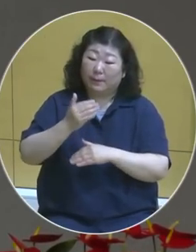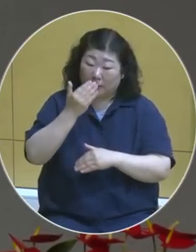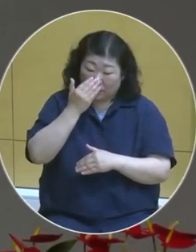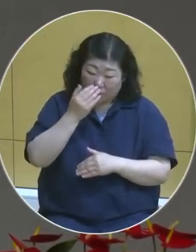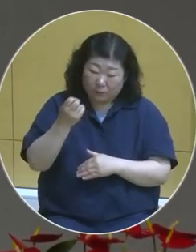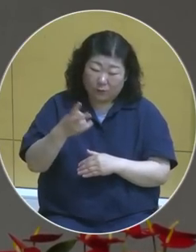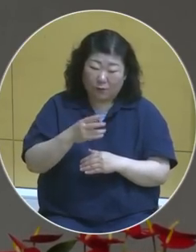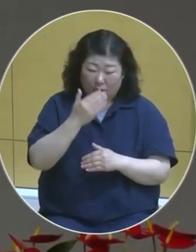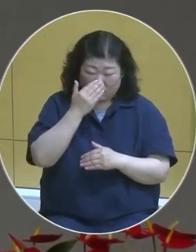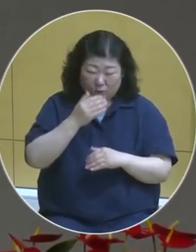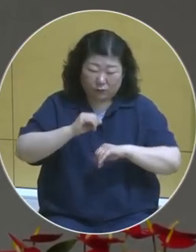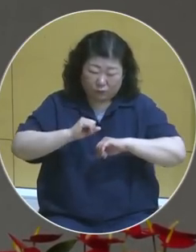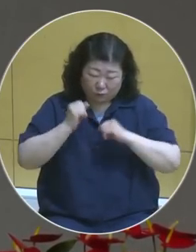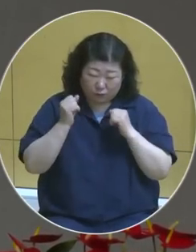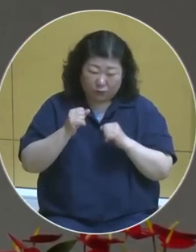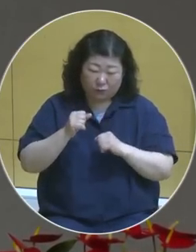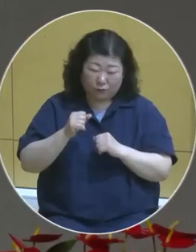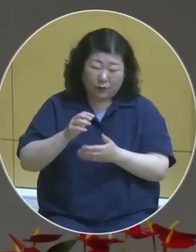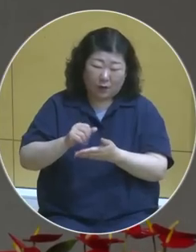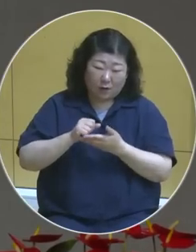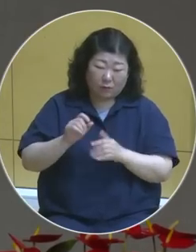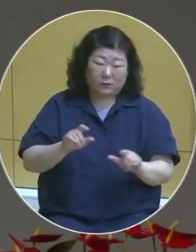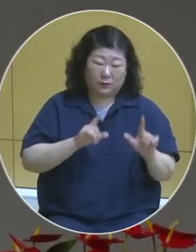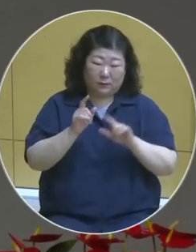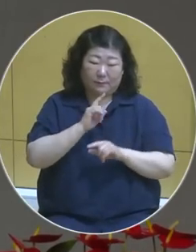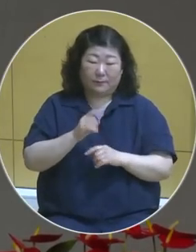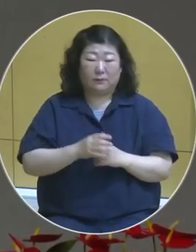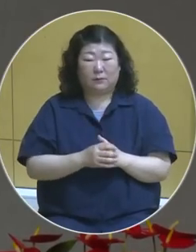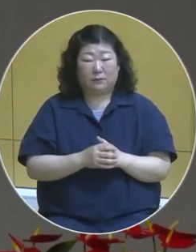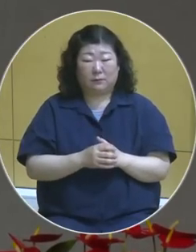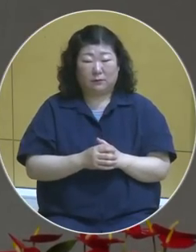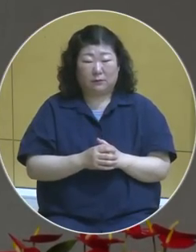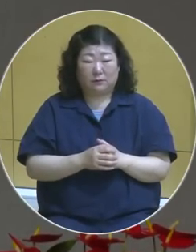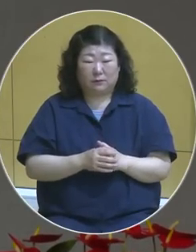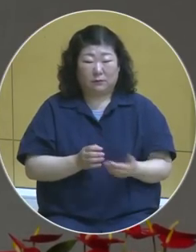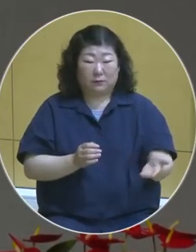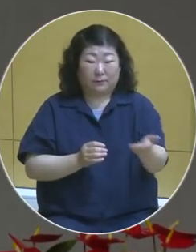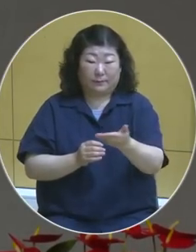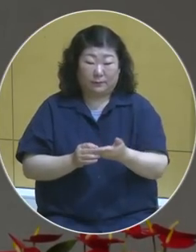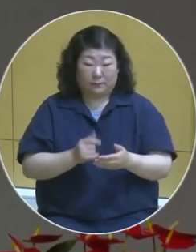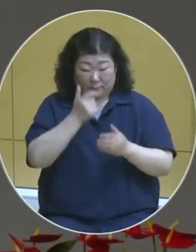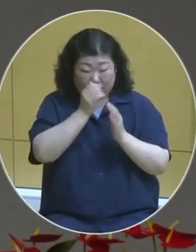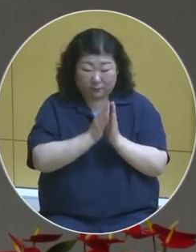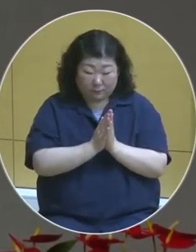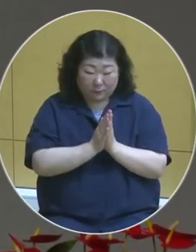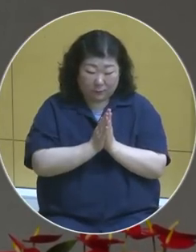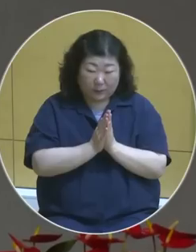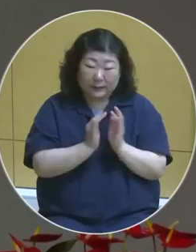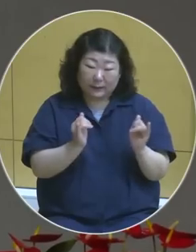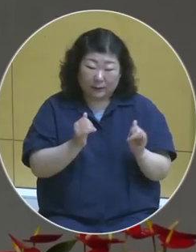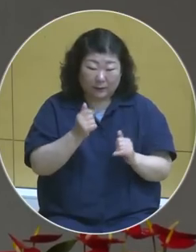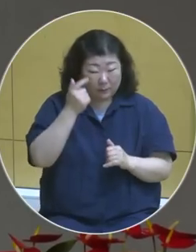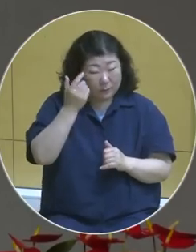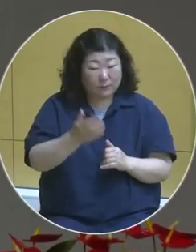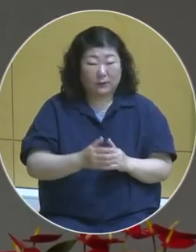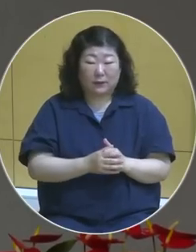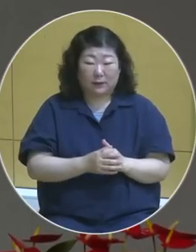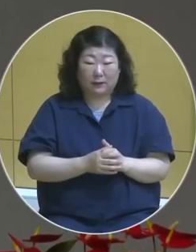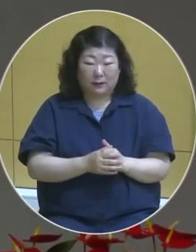그 마음을 품고 살으라는 것입니다. 사랑하는 여러분, 기도하고 계시는 분입니까? 이 기도를 쏟아낼